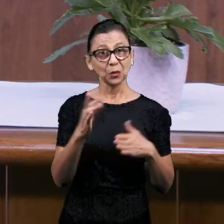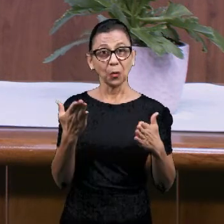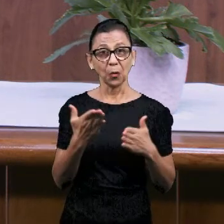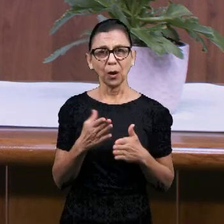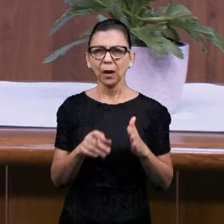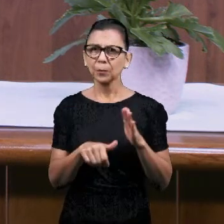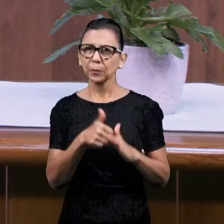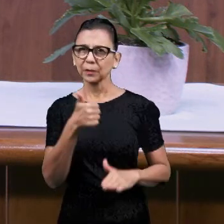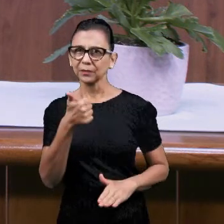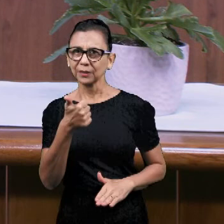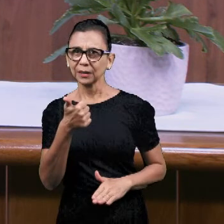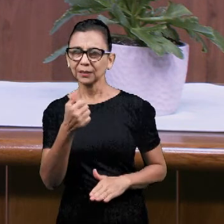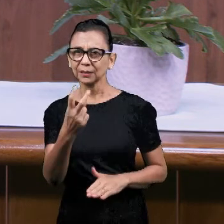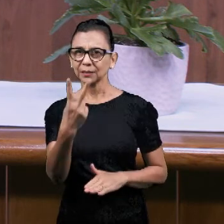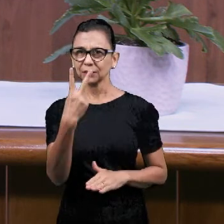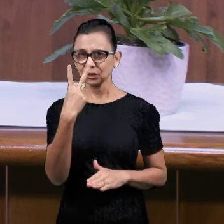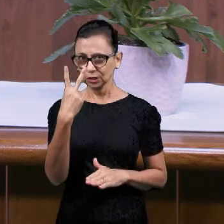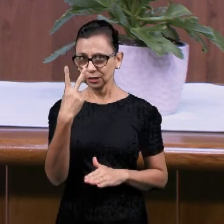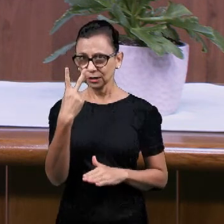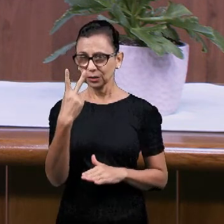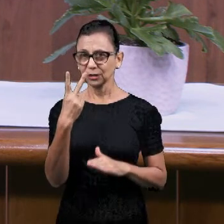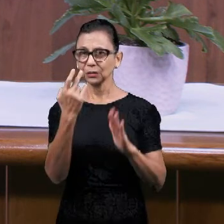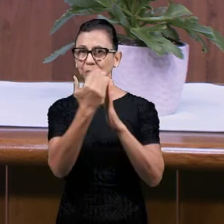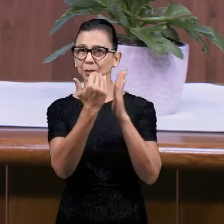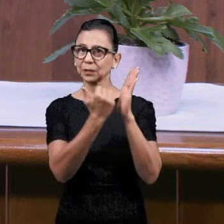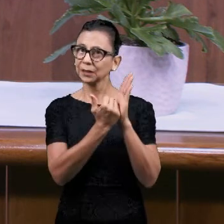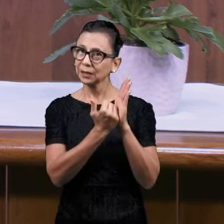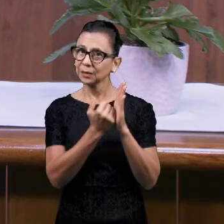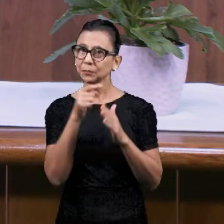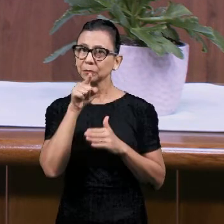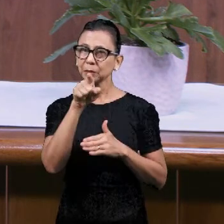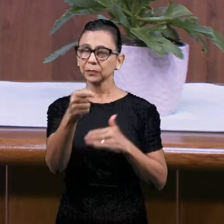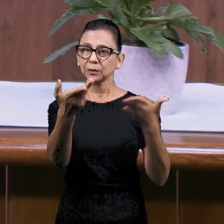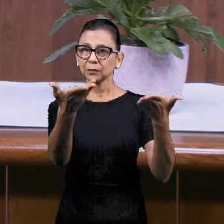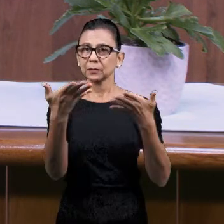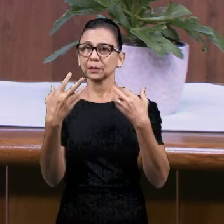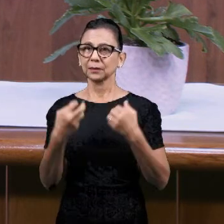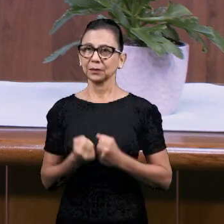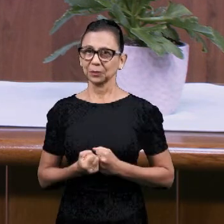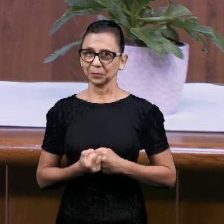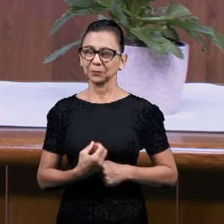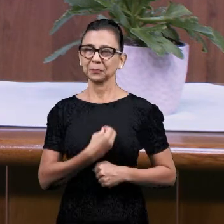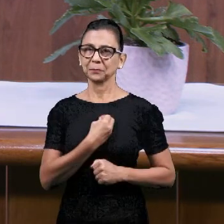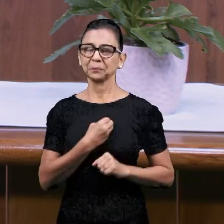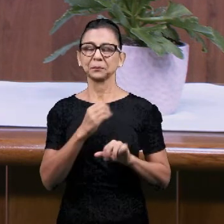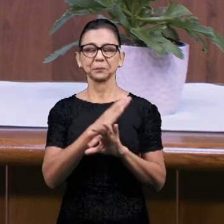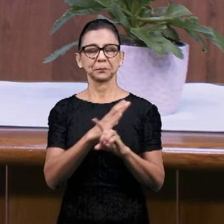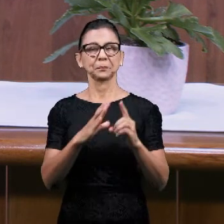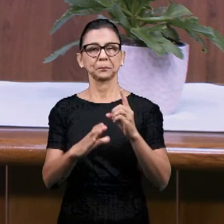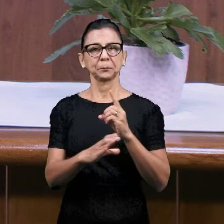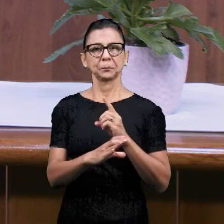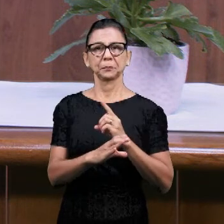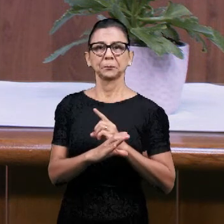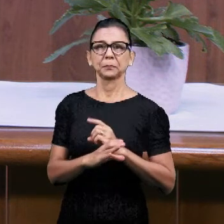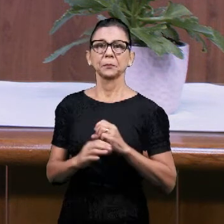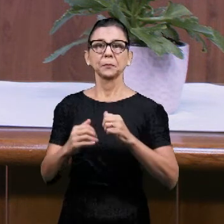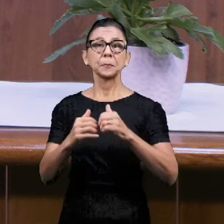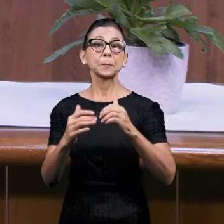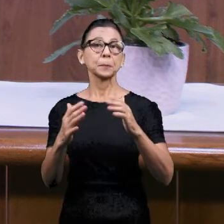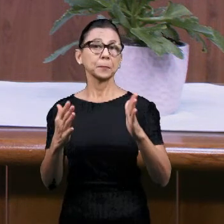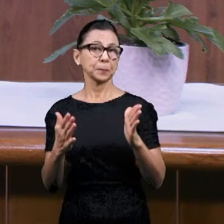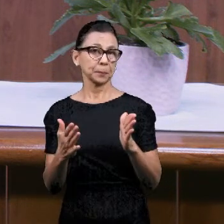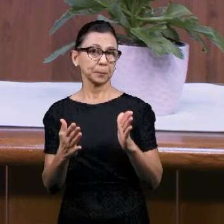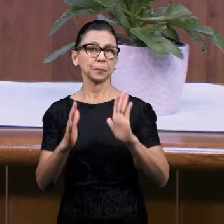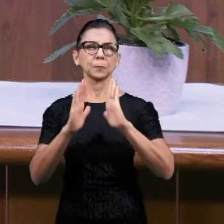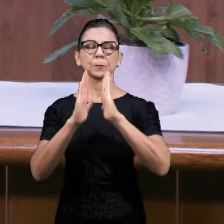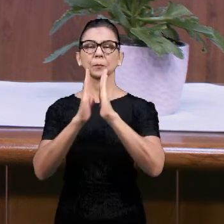vous disons la bienvenue à vous qui avez reçu l'invitation pour participer de ce culte. Nous allons commencer ce culte par la